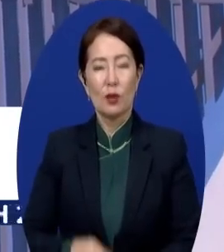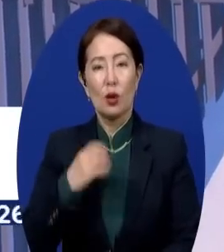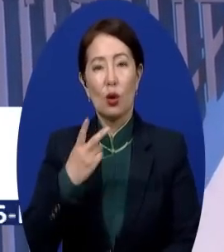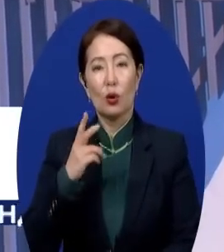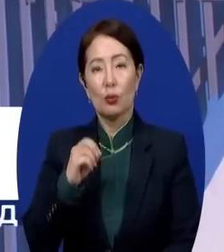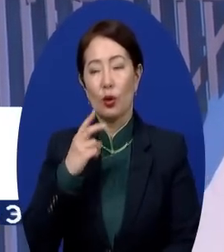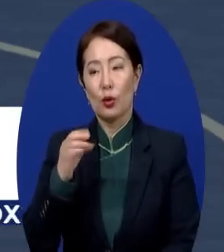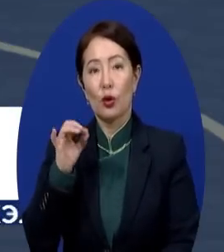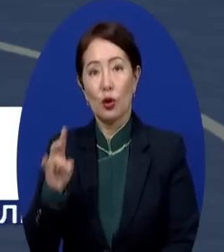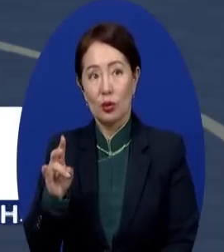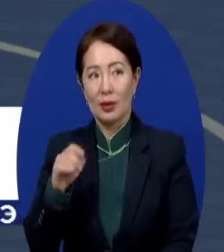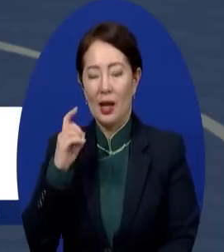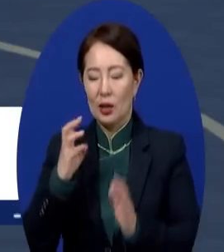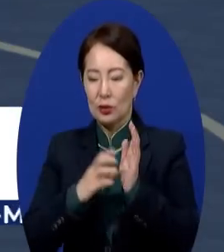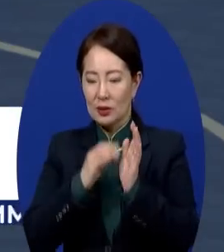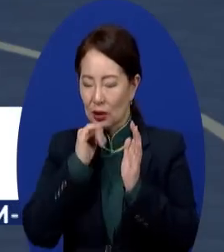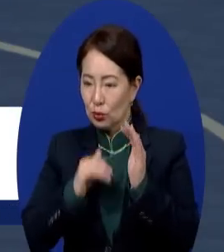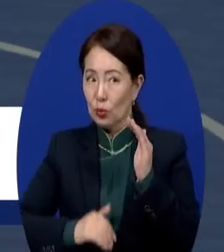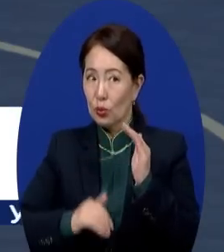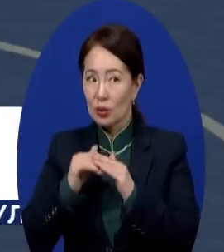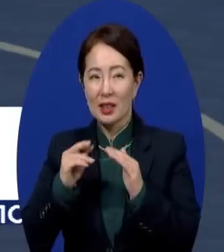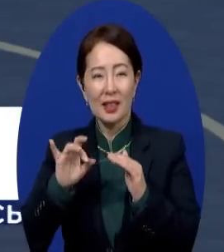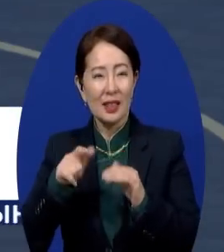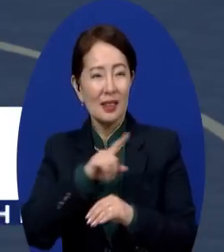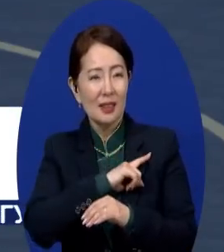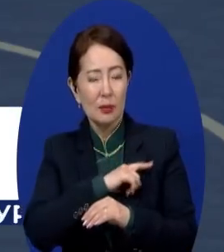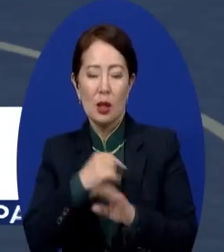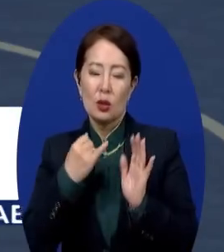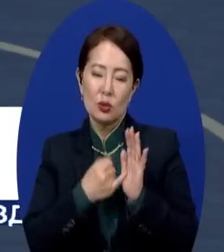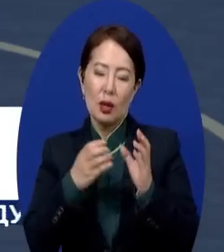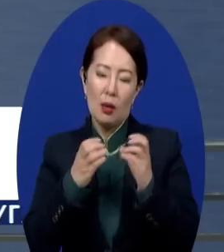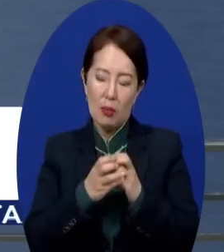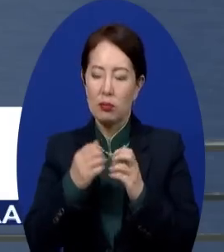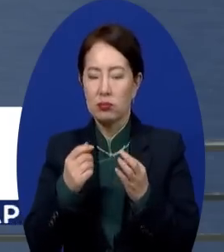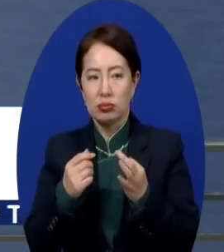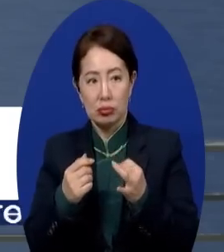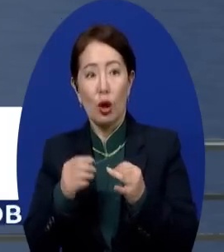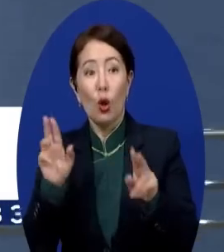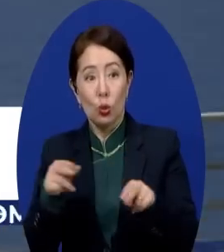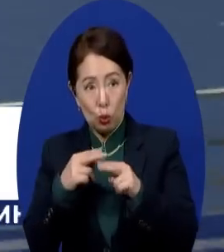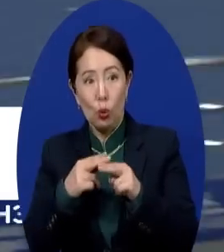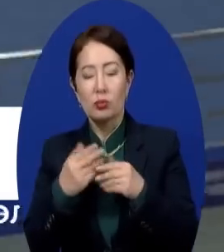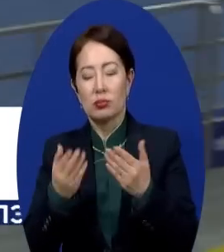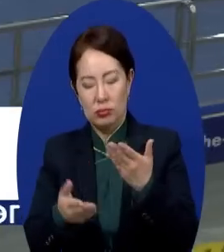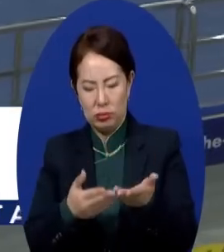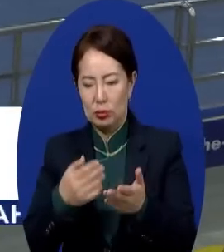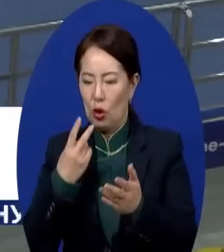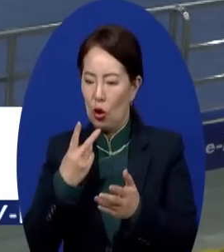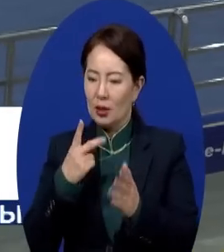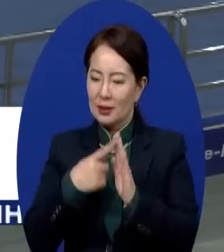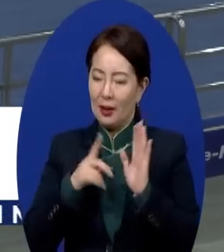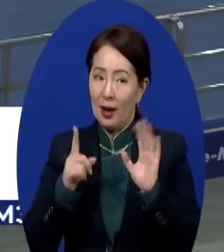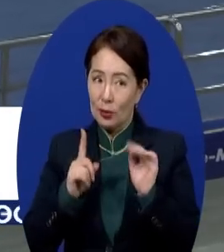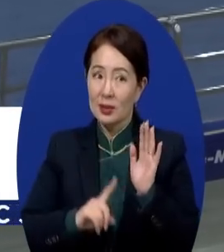2022 оны футзалын 19 хүртэлх насны лигийн тэмцээнд 6 баг 3 тойргийн турш өрсөлдөж дүнгээ гаргалаа. 2-р сарын 11-нд эхэлсэн энэ